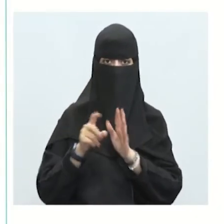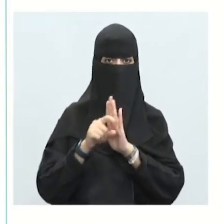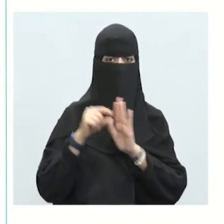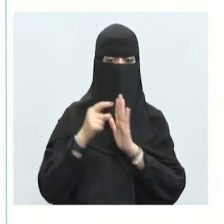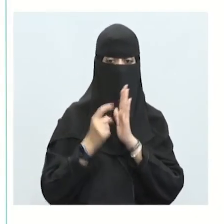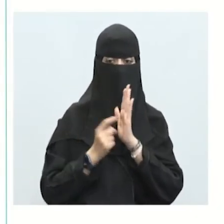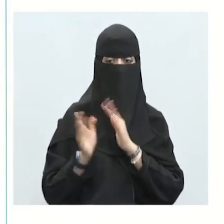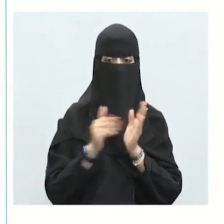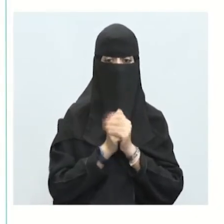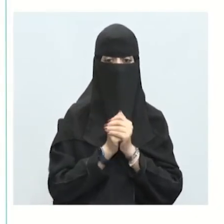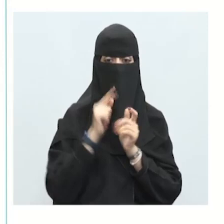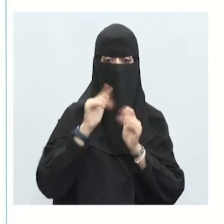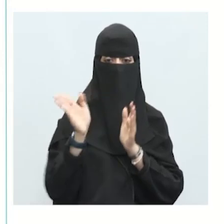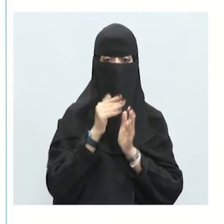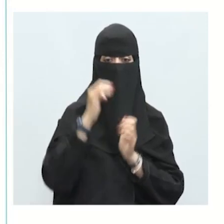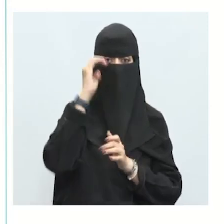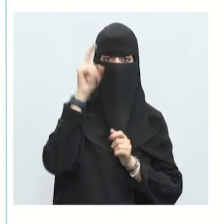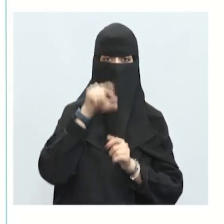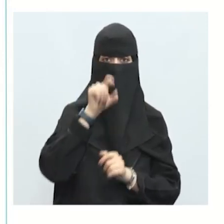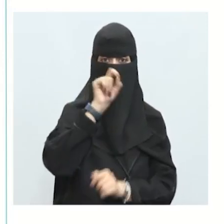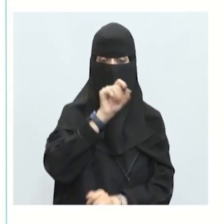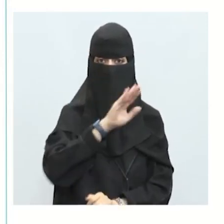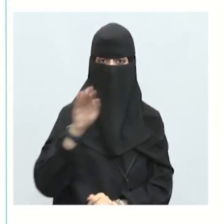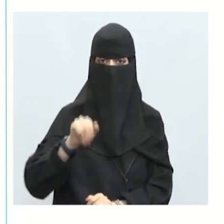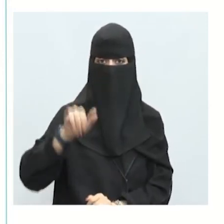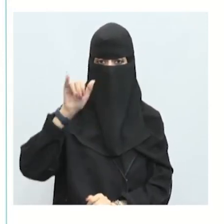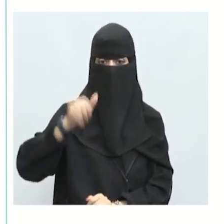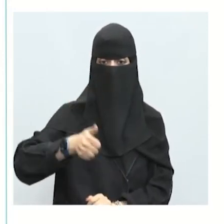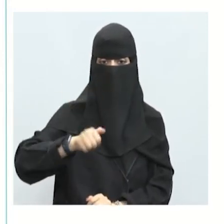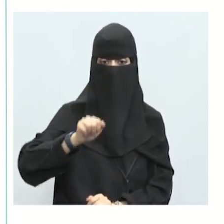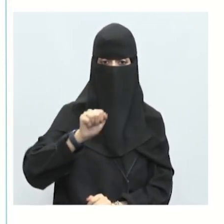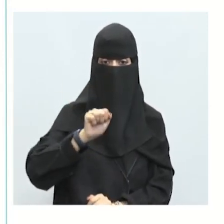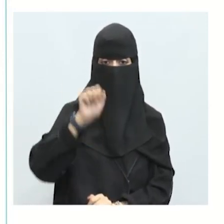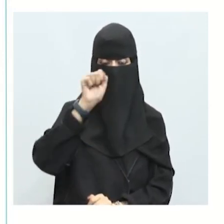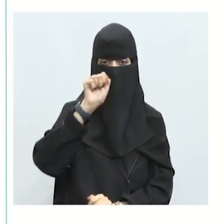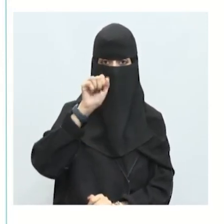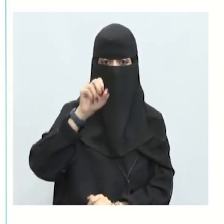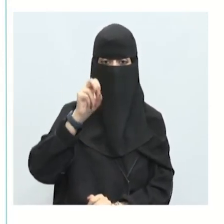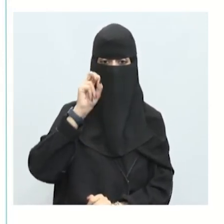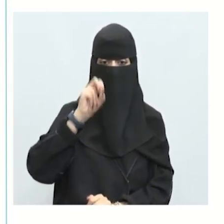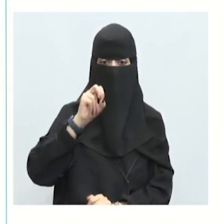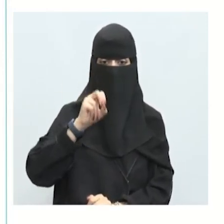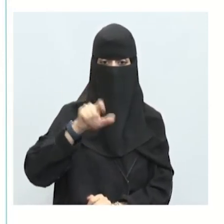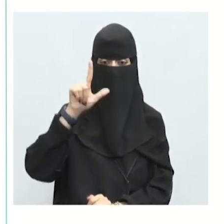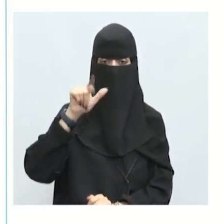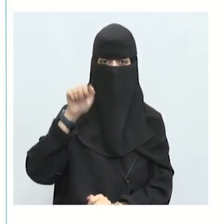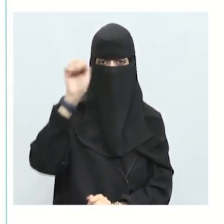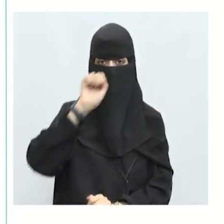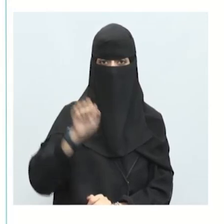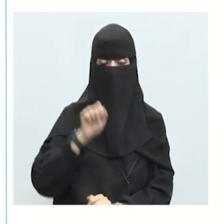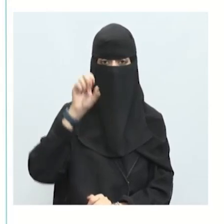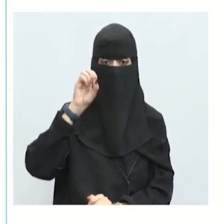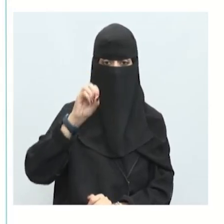الشرط ثم جمله اف الس الشرطيه اللي هي اذا كان والا